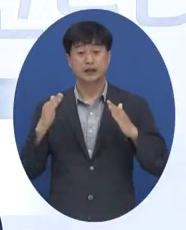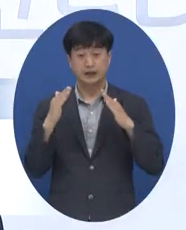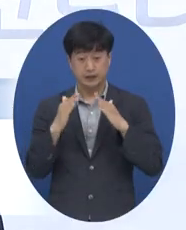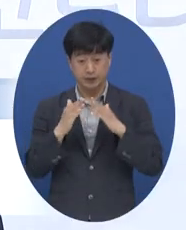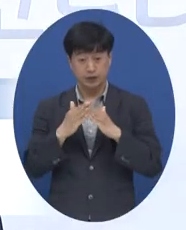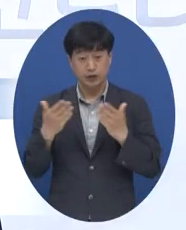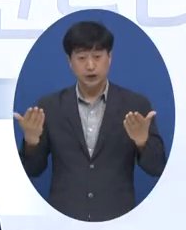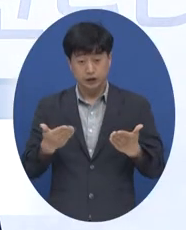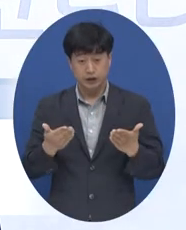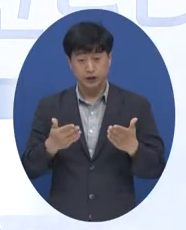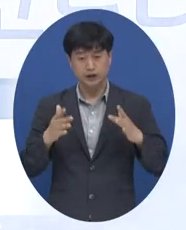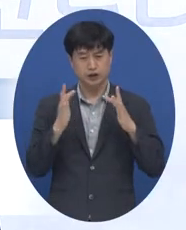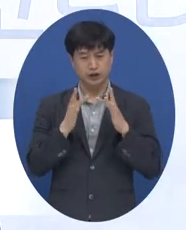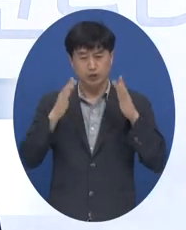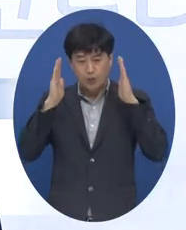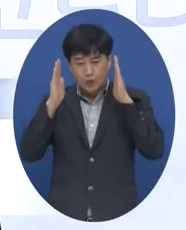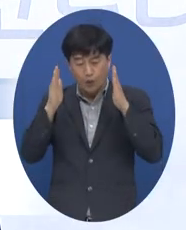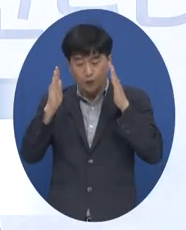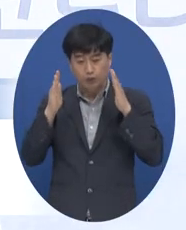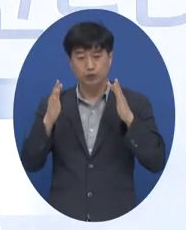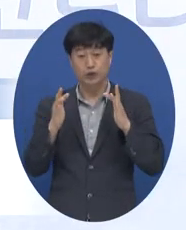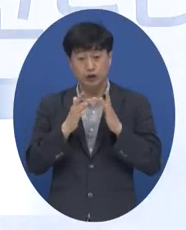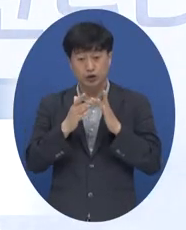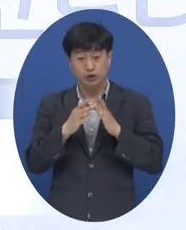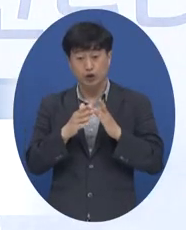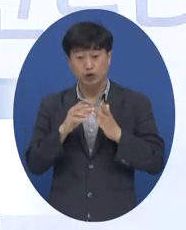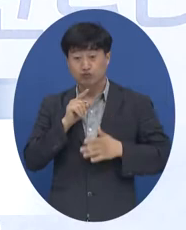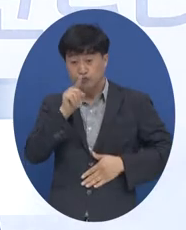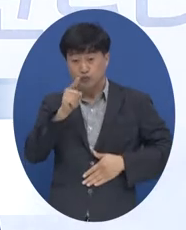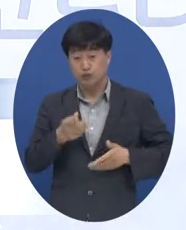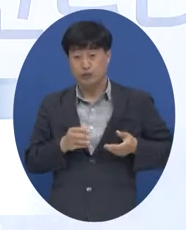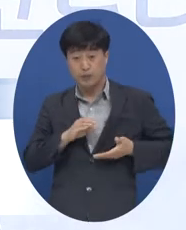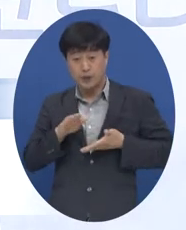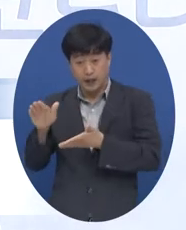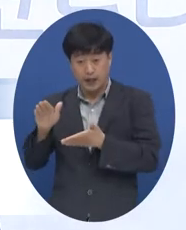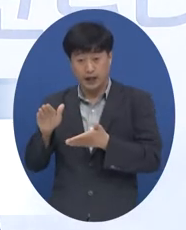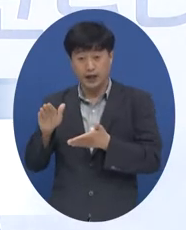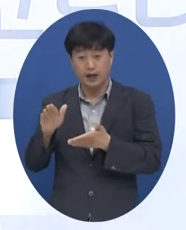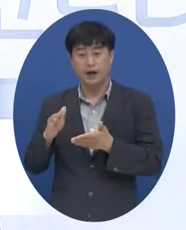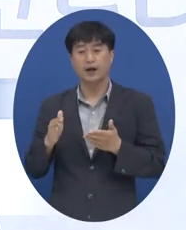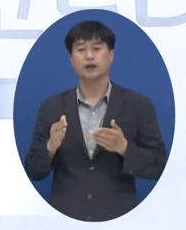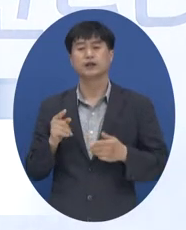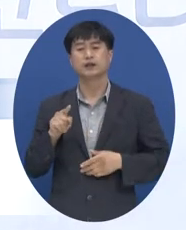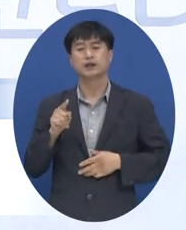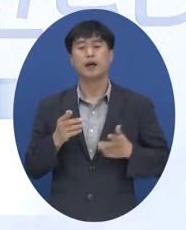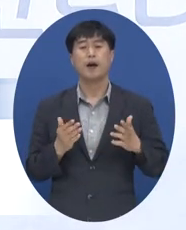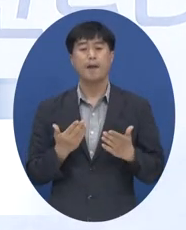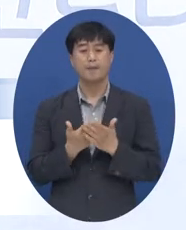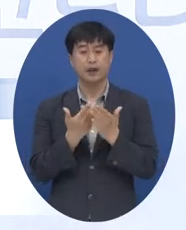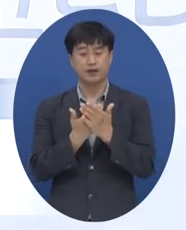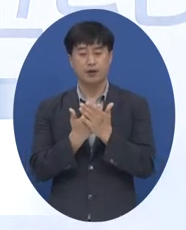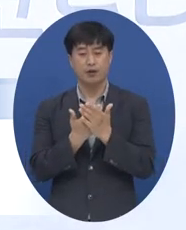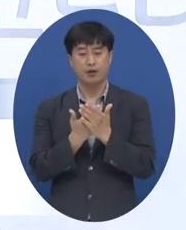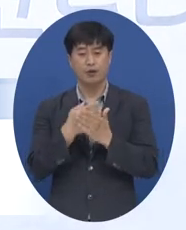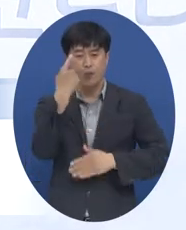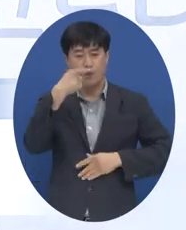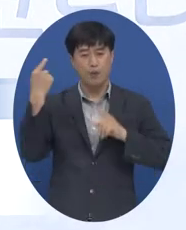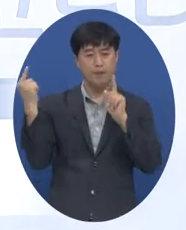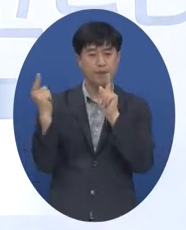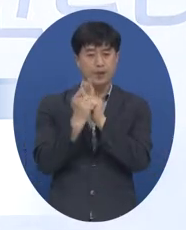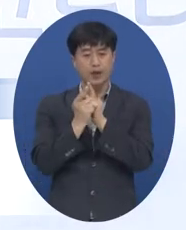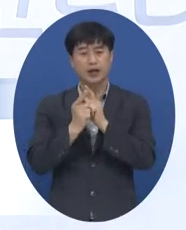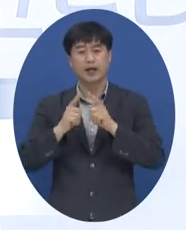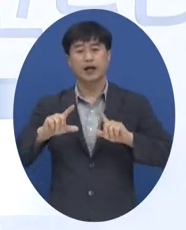재택근무나 온라인 수업, 인터넷 주문 배달 시장 같은 발전, 시장 발전